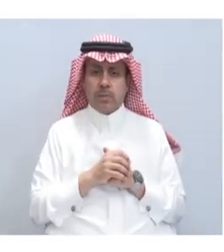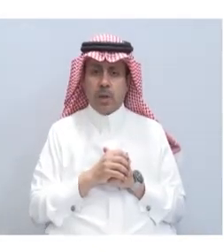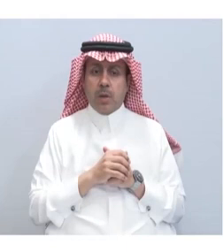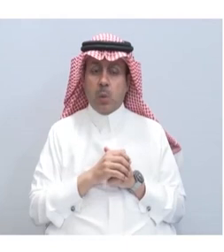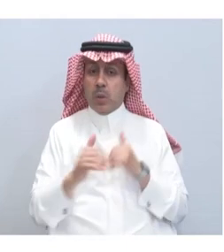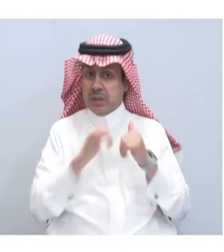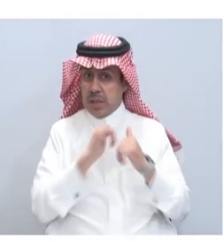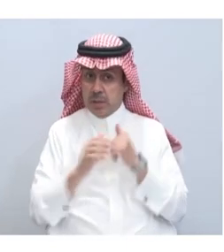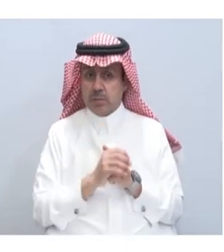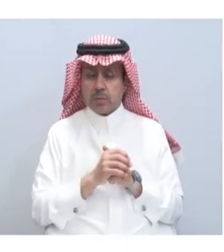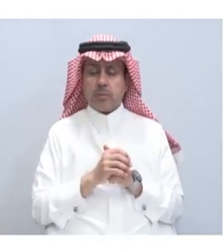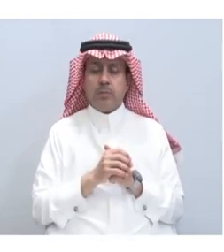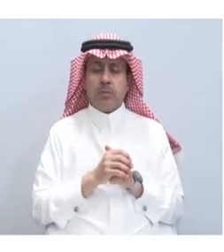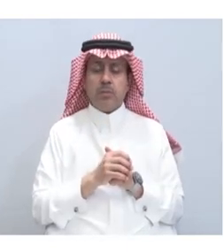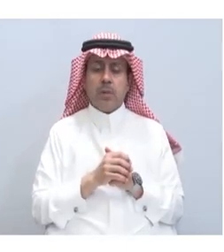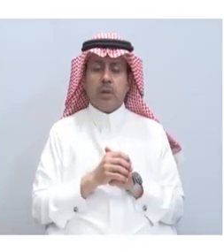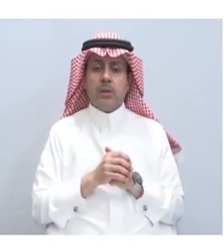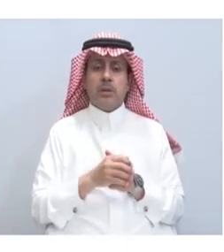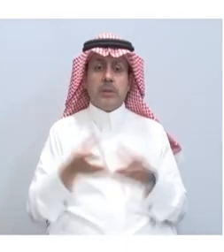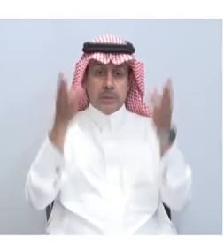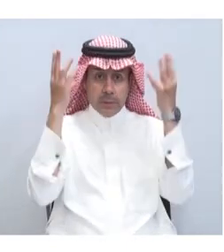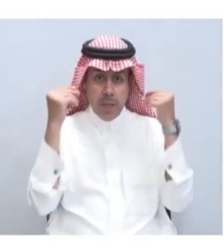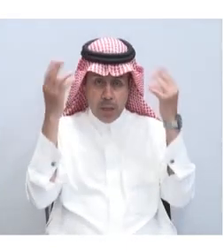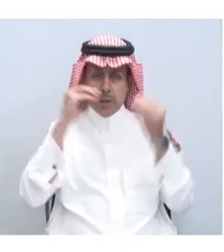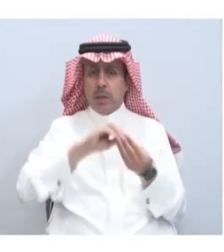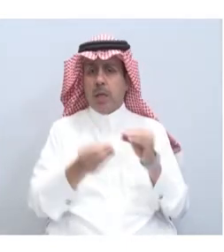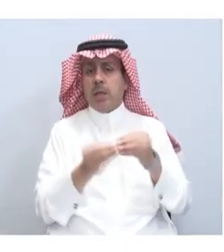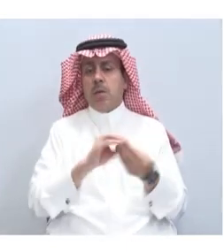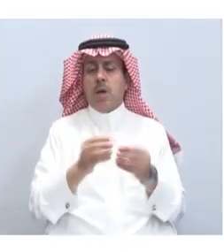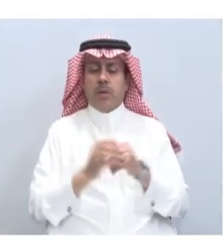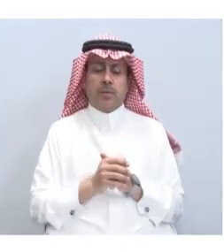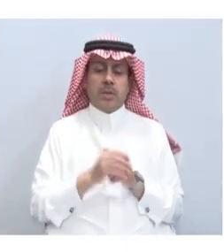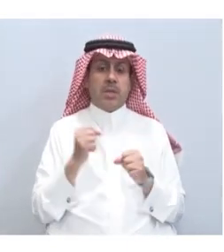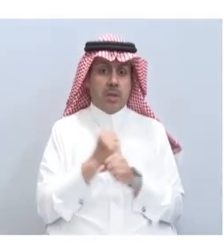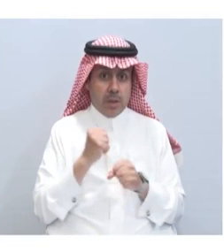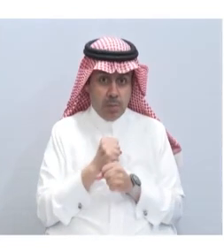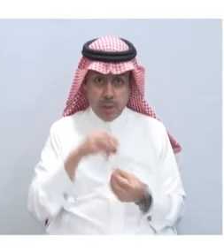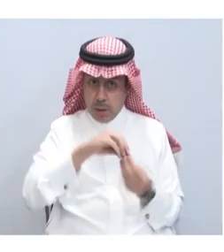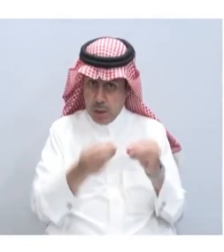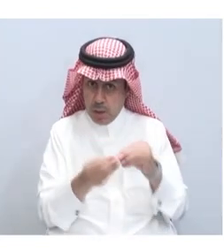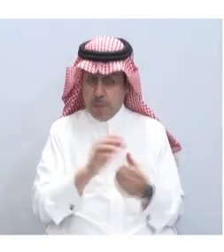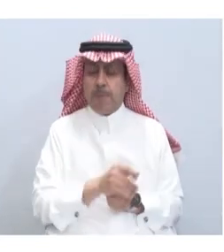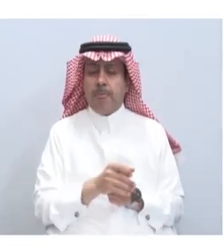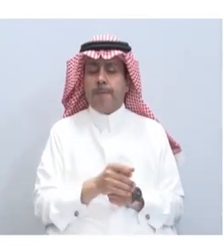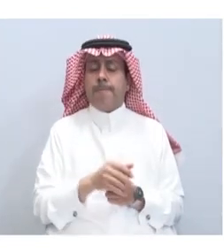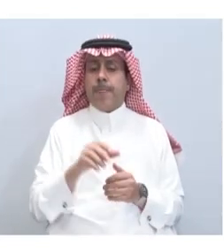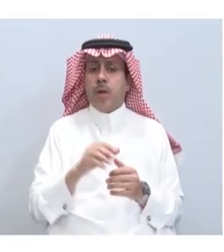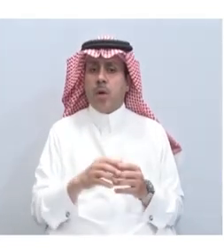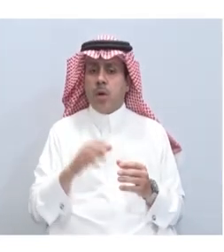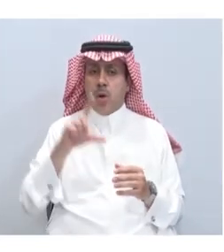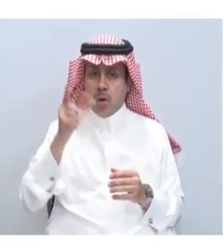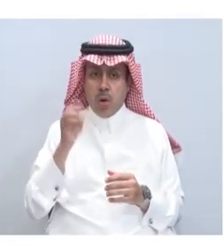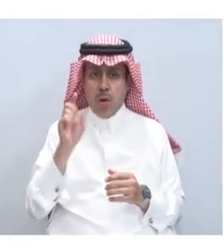ما يسمى بتقنيه المعلومات وكيفيه استخدامها فقد اصبحت التقنيه ركنا اساسيا لخدمات